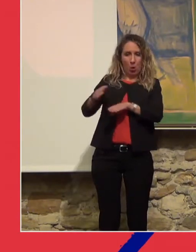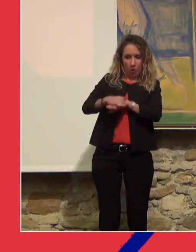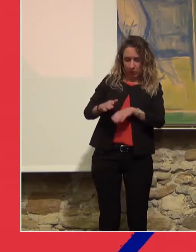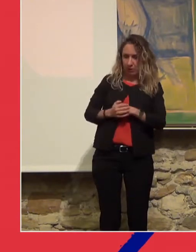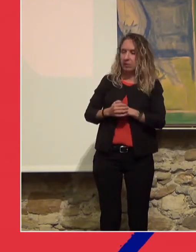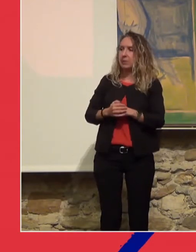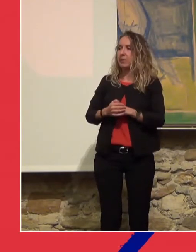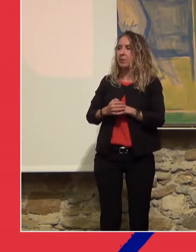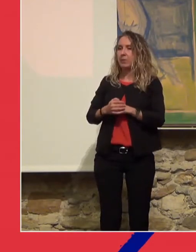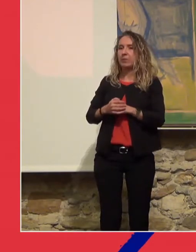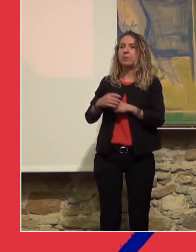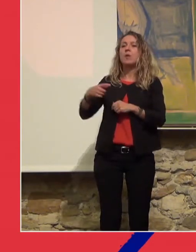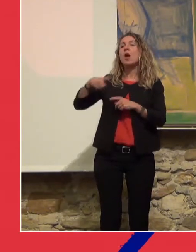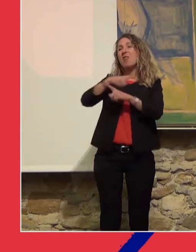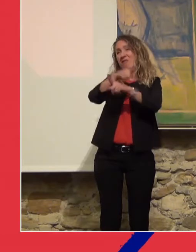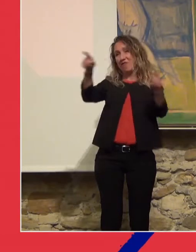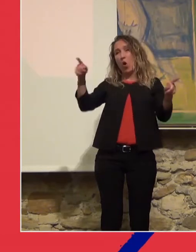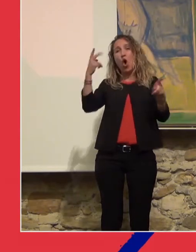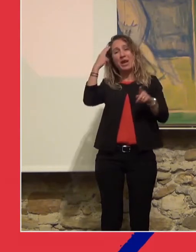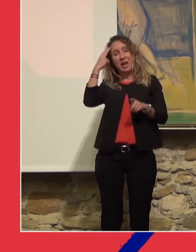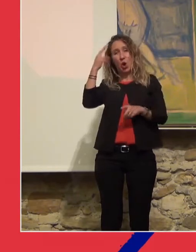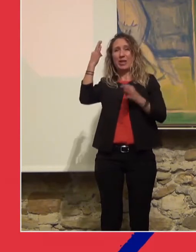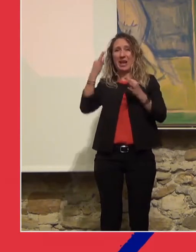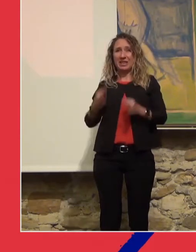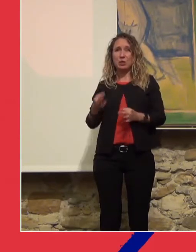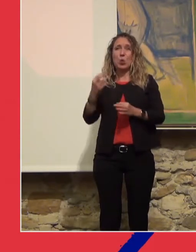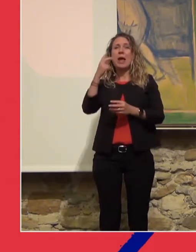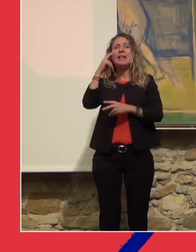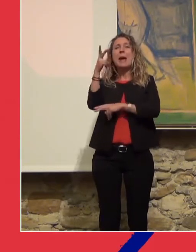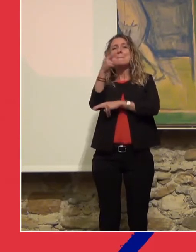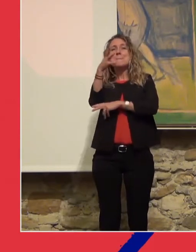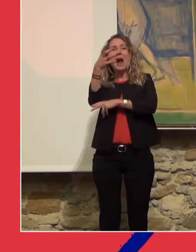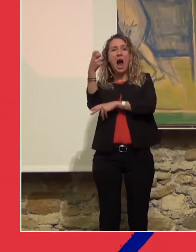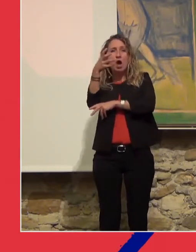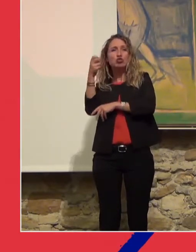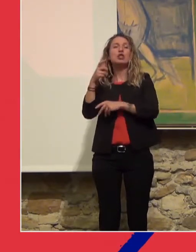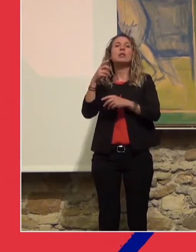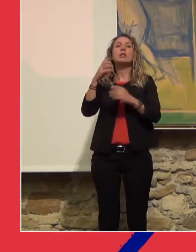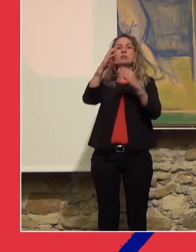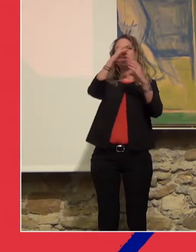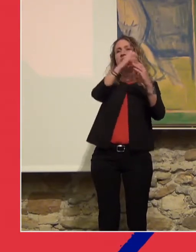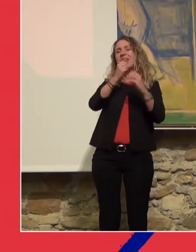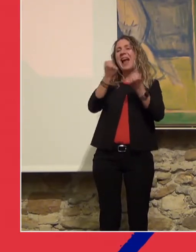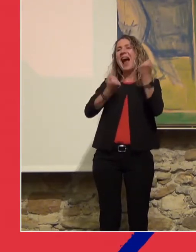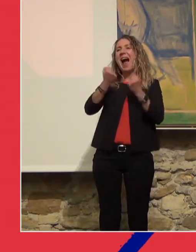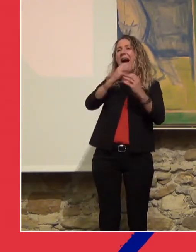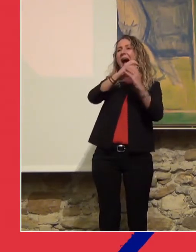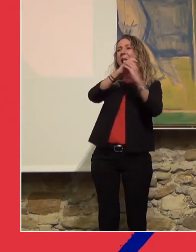trasportarono i feretri degli ammalati morti fuori da Bergamo.